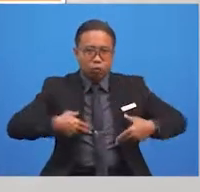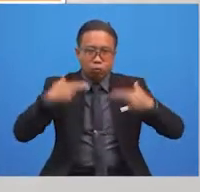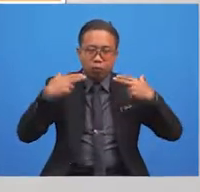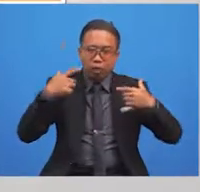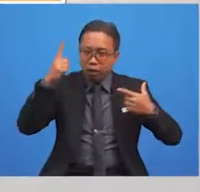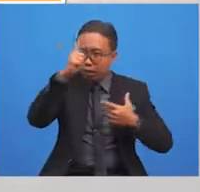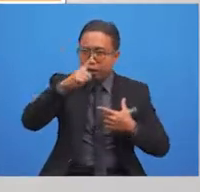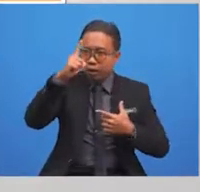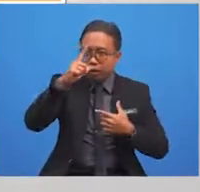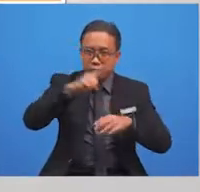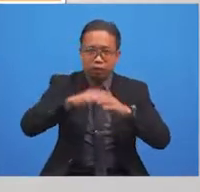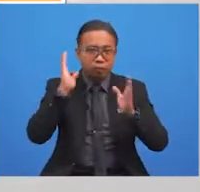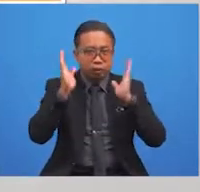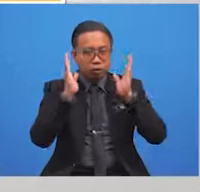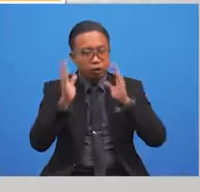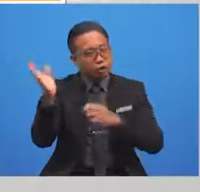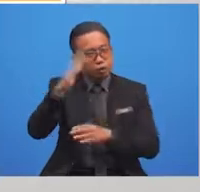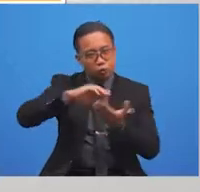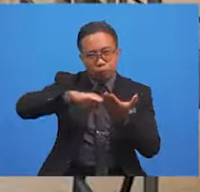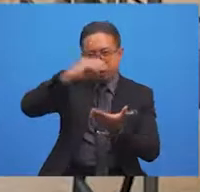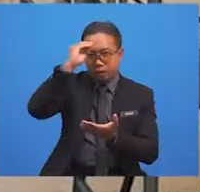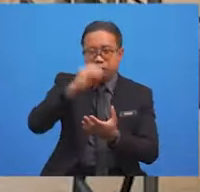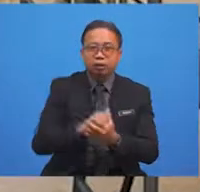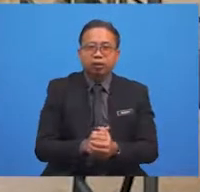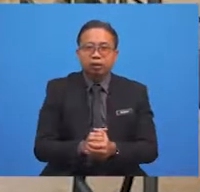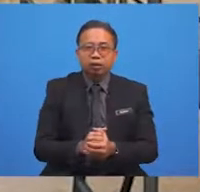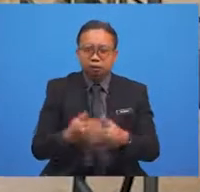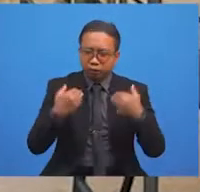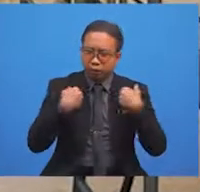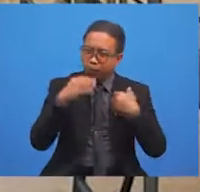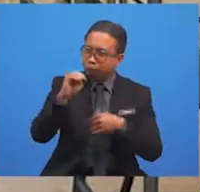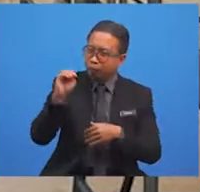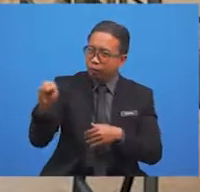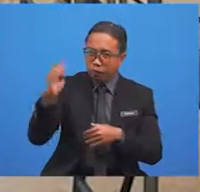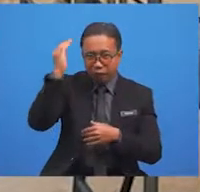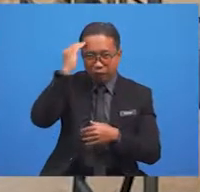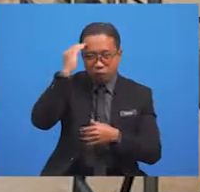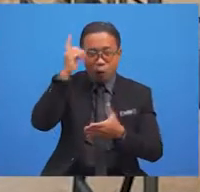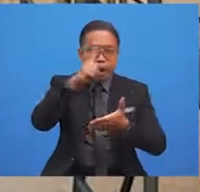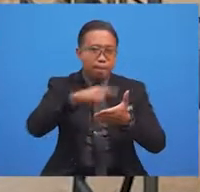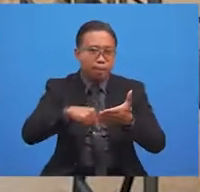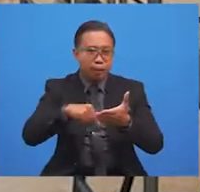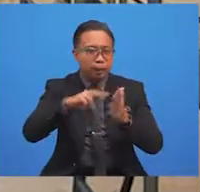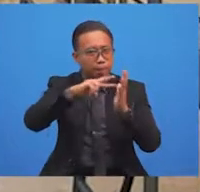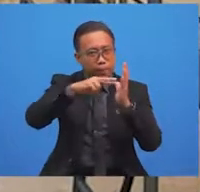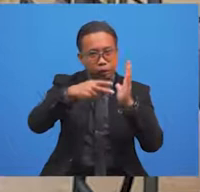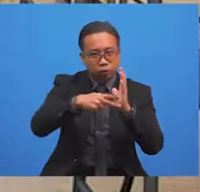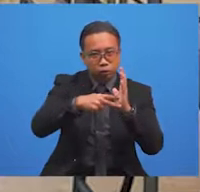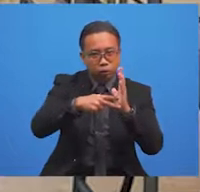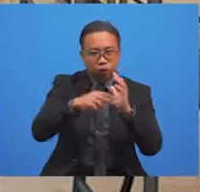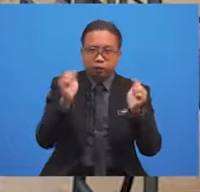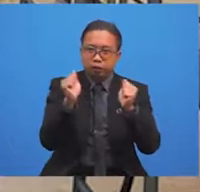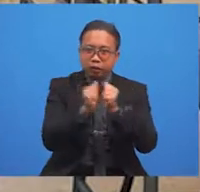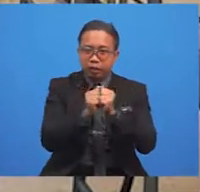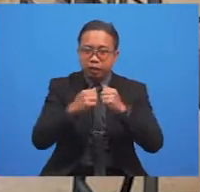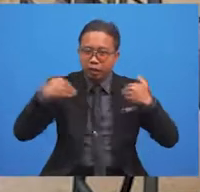Malaysia. Jom kita mula belajar. Adakah murid-murid tahu apakah yang dimaksudkan